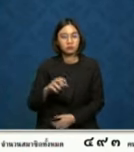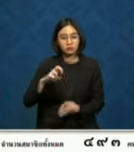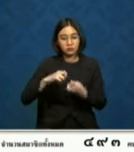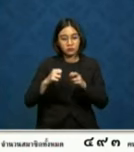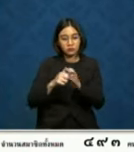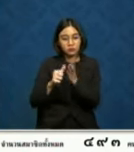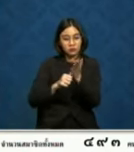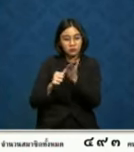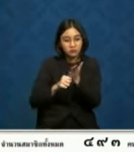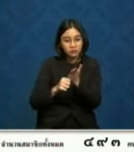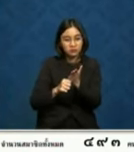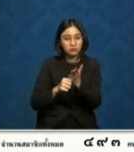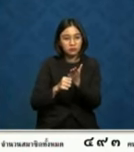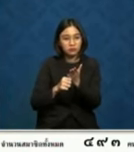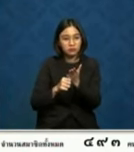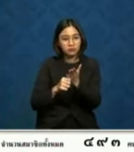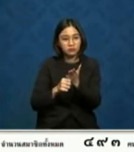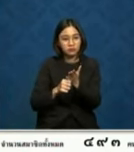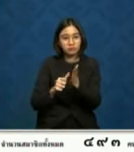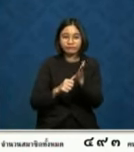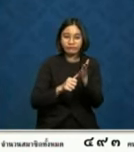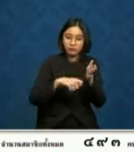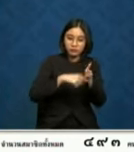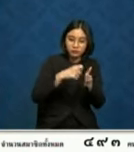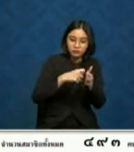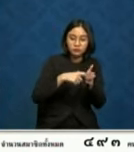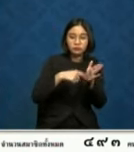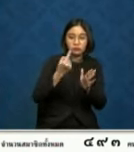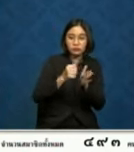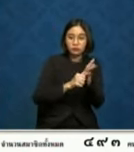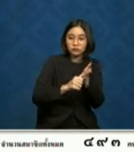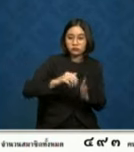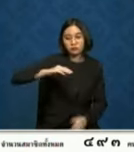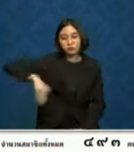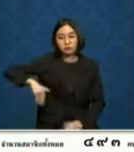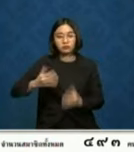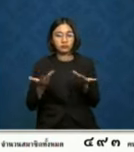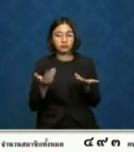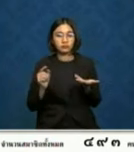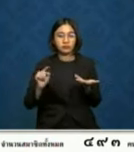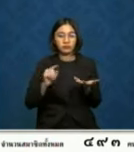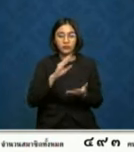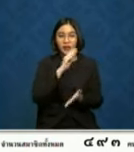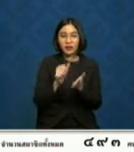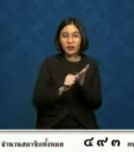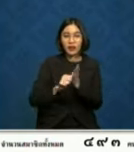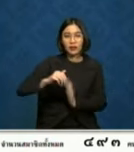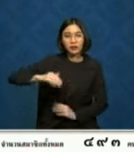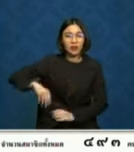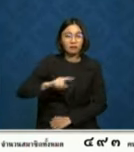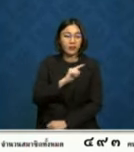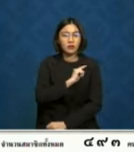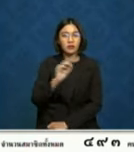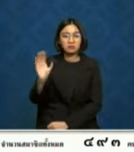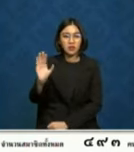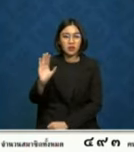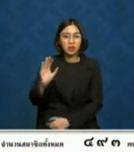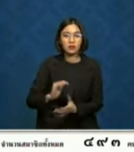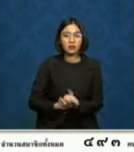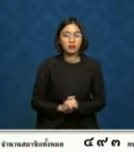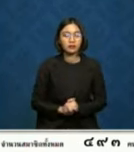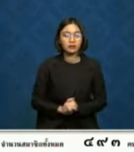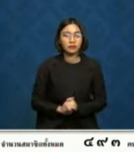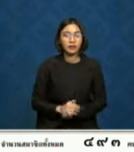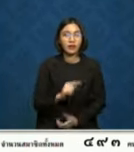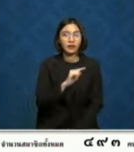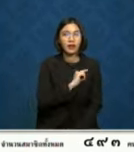ปัญหาที่ต้นเหตุหรือท่านไปแก้ไขปัญหาที่ป่าเหตุเพราะถ้าท่านเอาไปแก้ไขปัญหาที่ป่าเหตุเนี่ยนี่ไม่ใช่หน้าที่ของท่าน